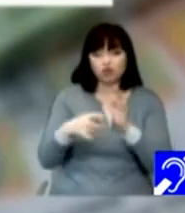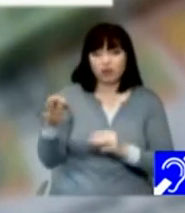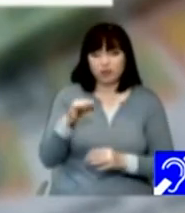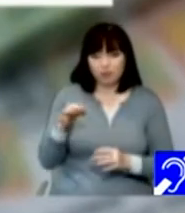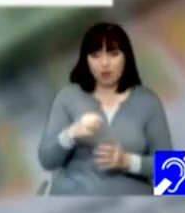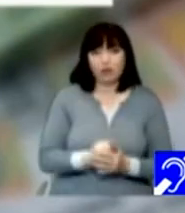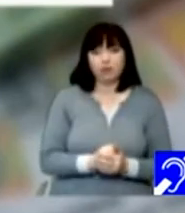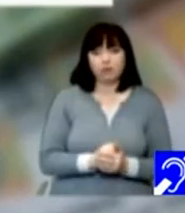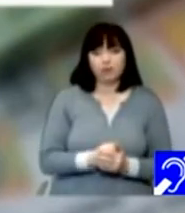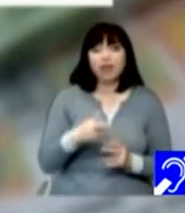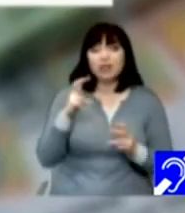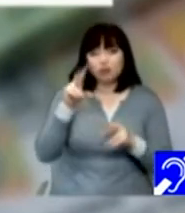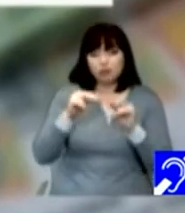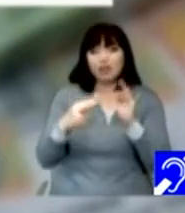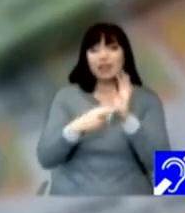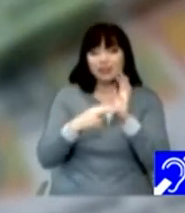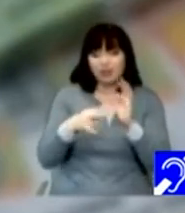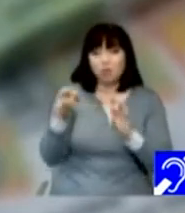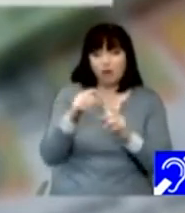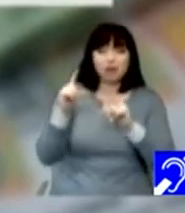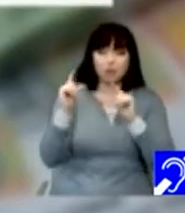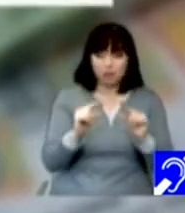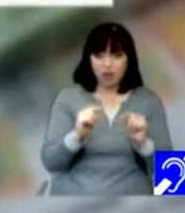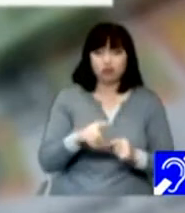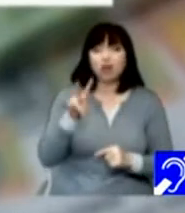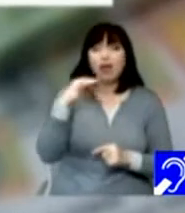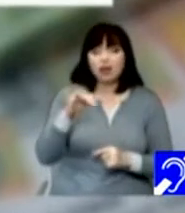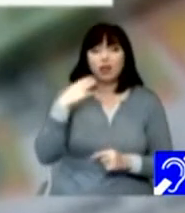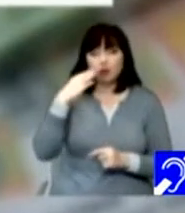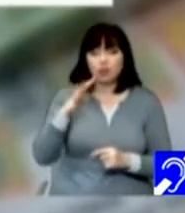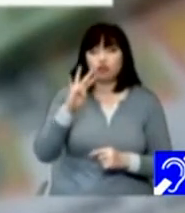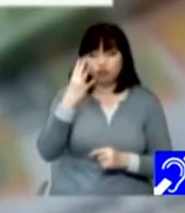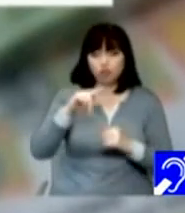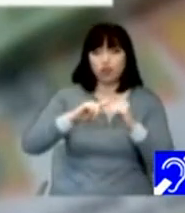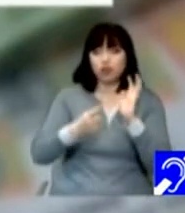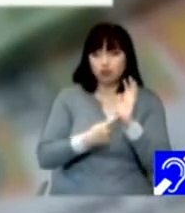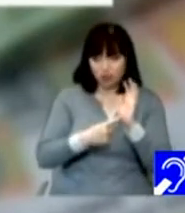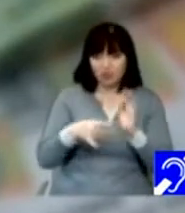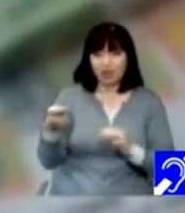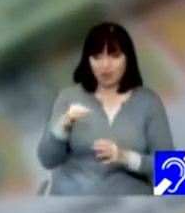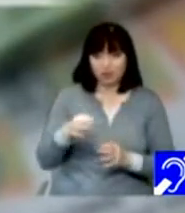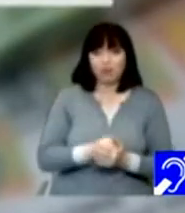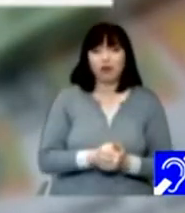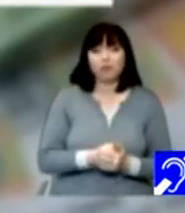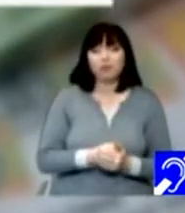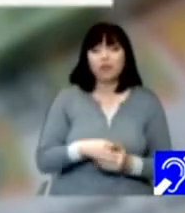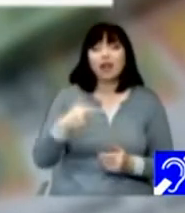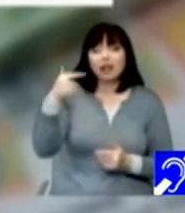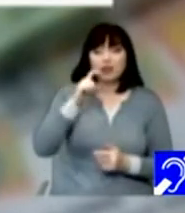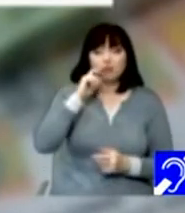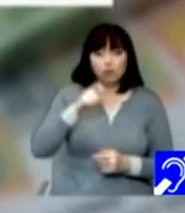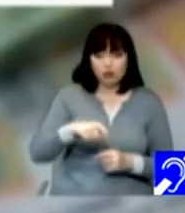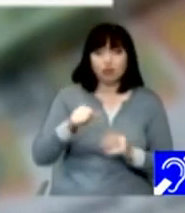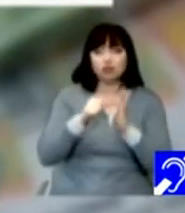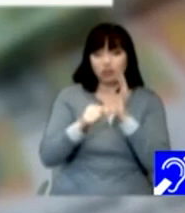și 56 de bani, cu 7 bani mai puțin. Leul românesc se va cota la 4 lei și 16 bani. Hrivna ucraineană va